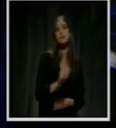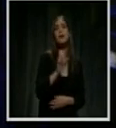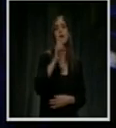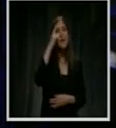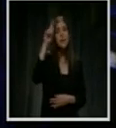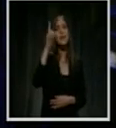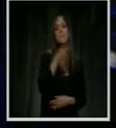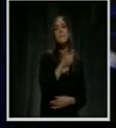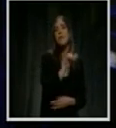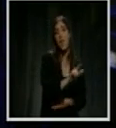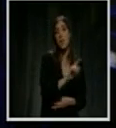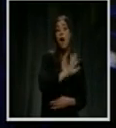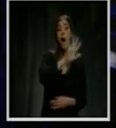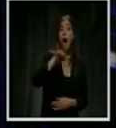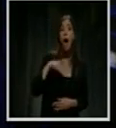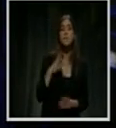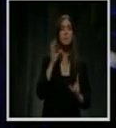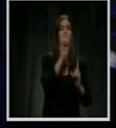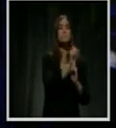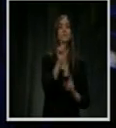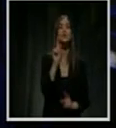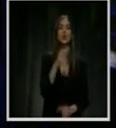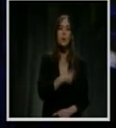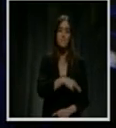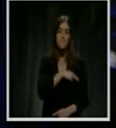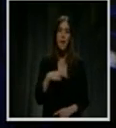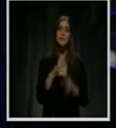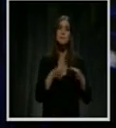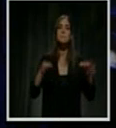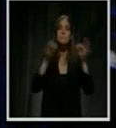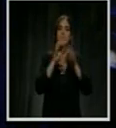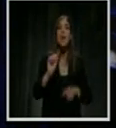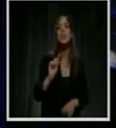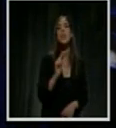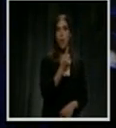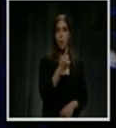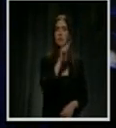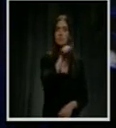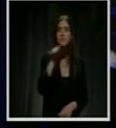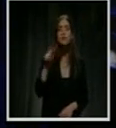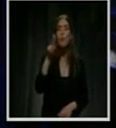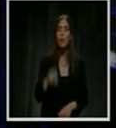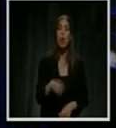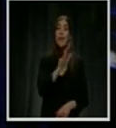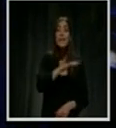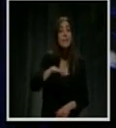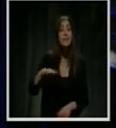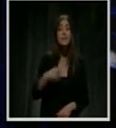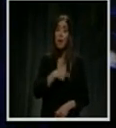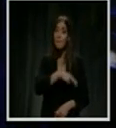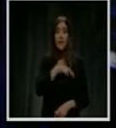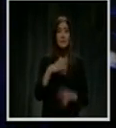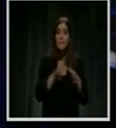għalina Malta tiġi dejjem l-ewwel, intom tiġu dejjem l-ewwel għalina il-poplu, il-prioritajiet